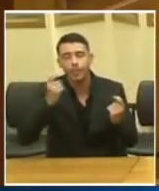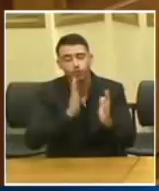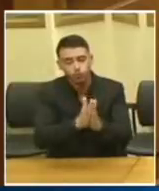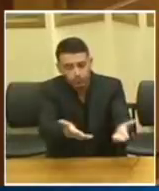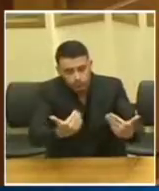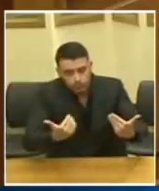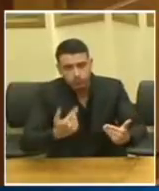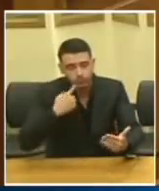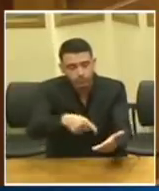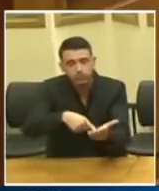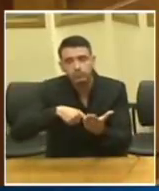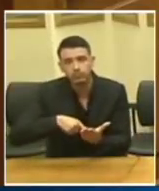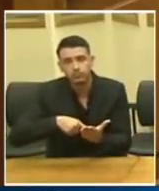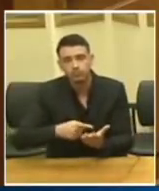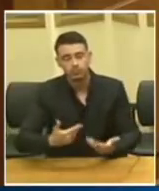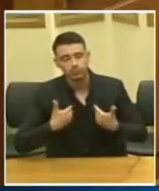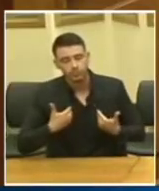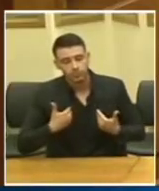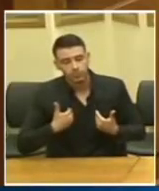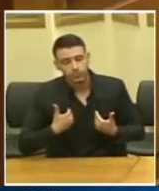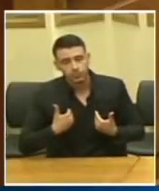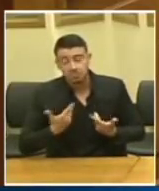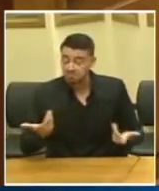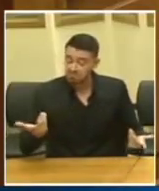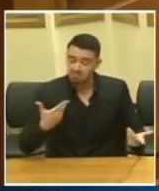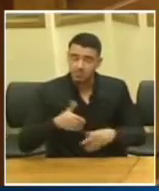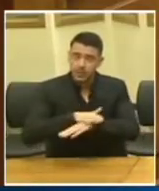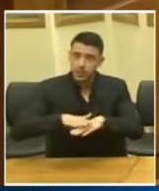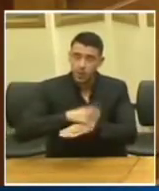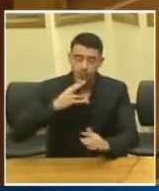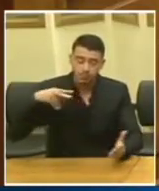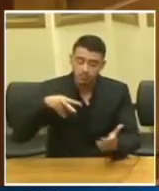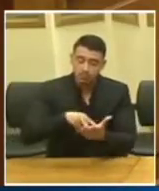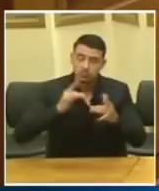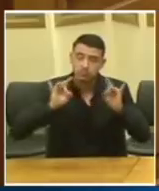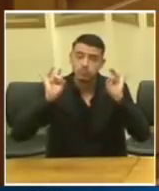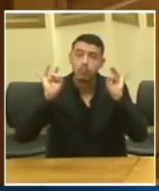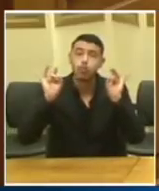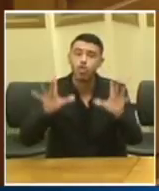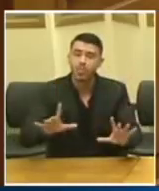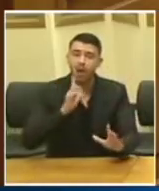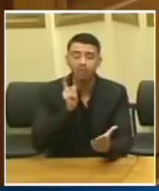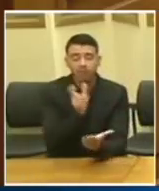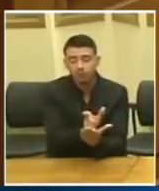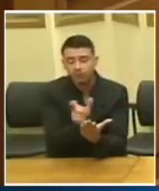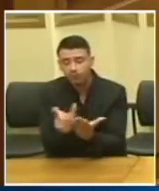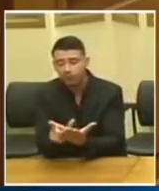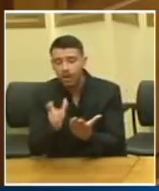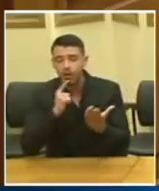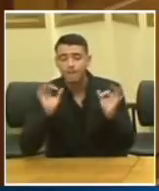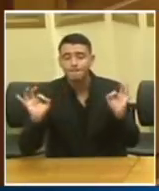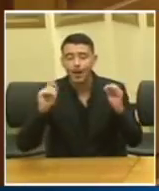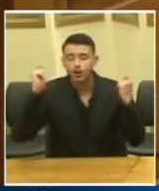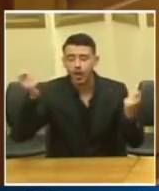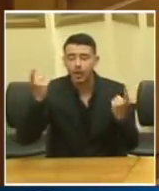Εγώ κύριε Μητσοτάκη δεν βλέπω πουθενά στη συμφωνία να υπάρχει είτε στην ελληνική μετάφραση είτε